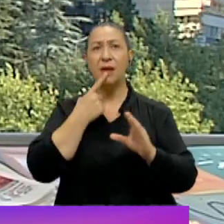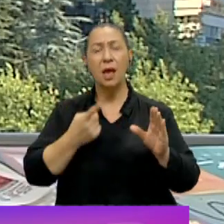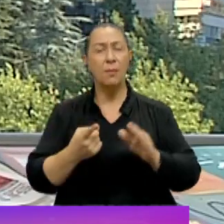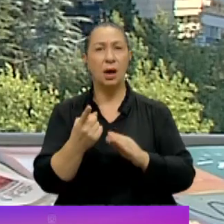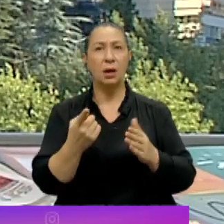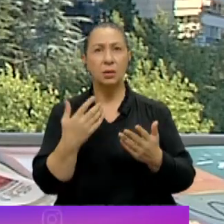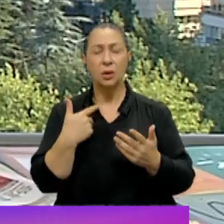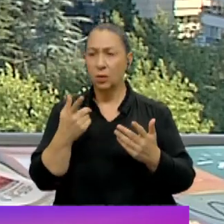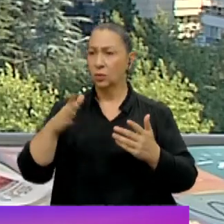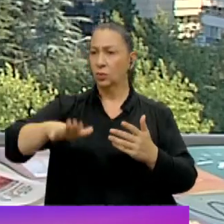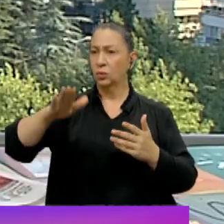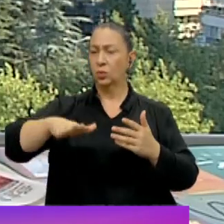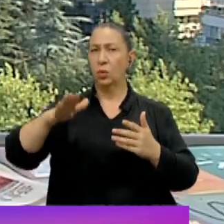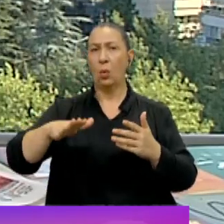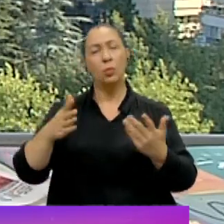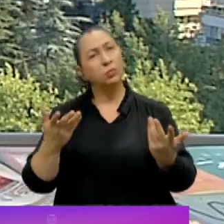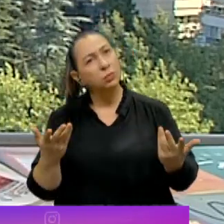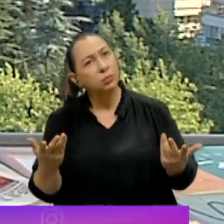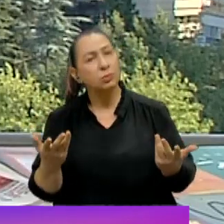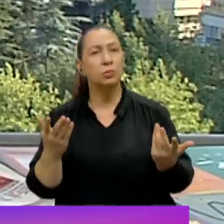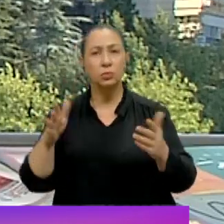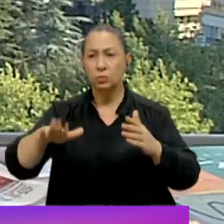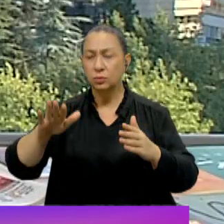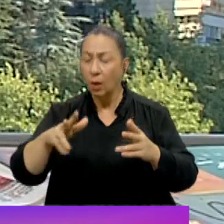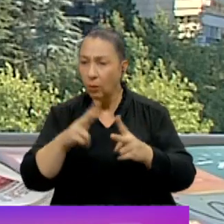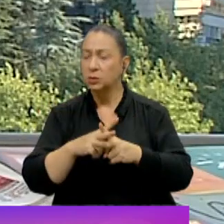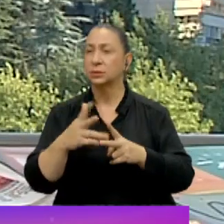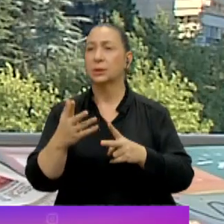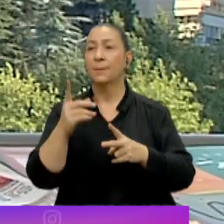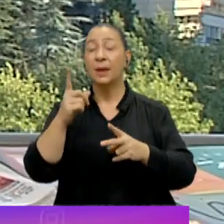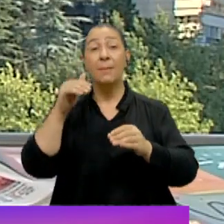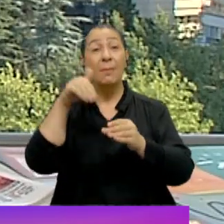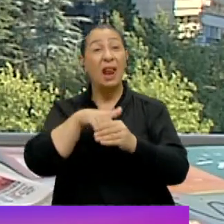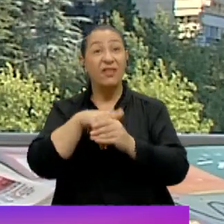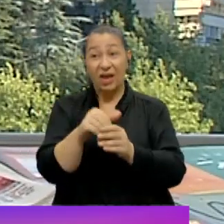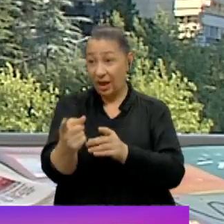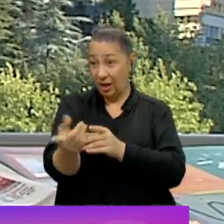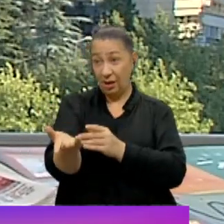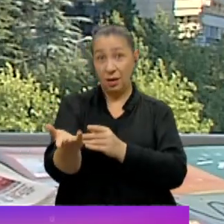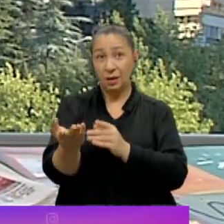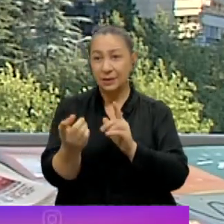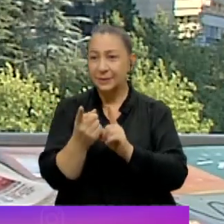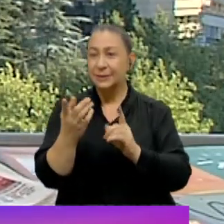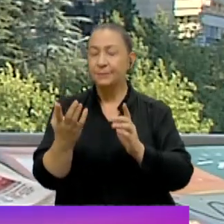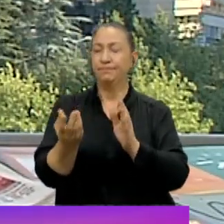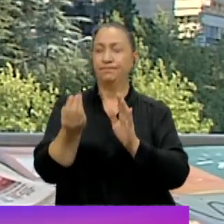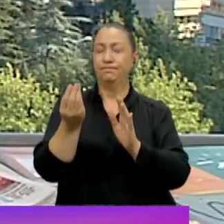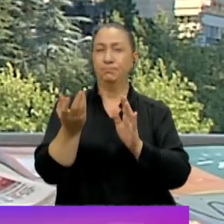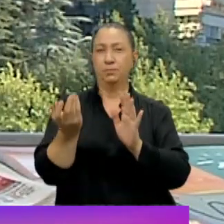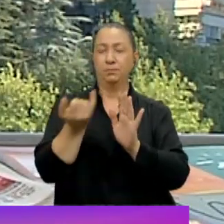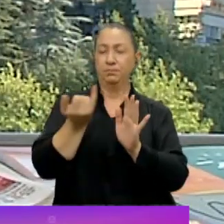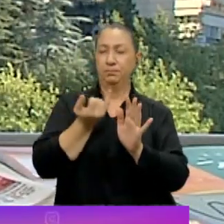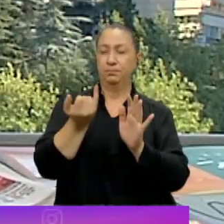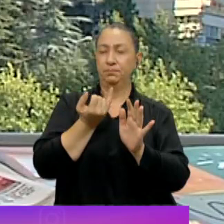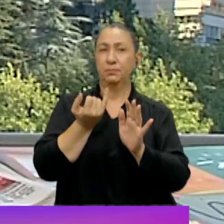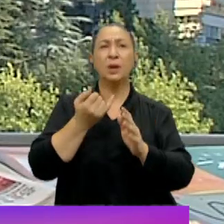ihbar geliyor. Onun üzerine durduruluyorlar ve işte orada polislerin bir milletvekili karşısında işte yaşadıkları. Hangi parti